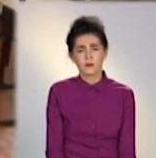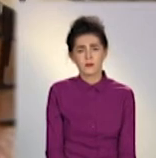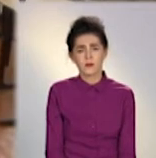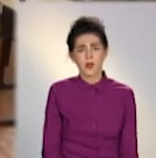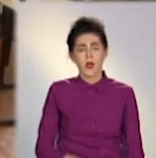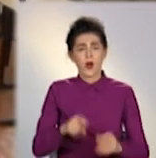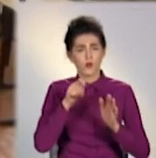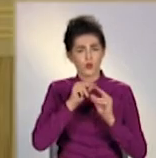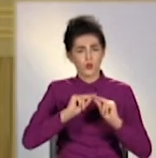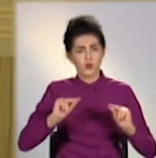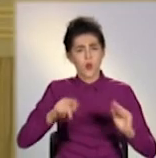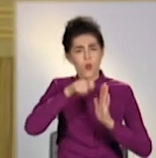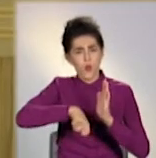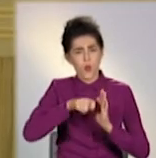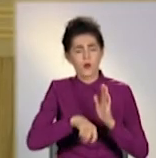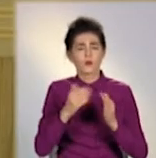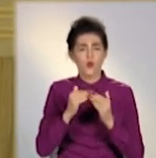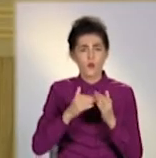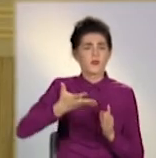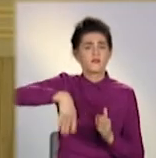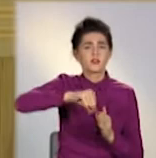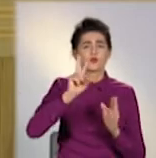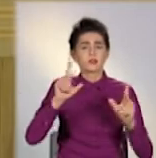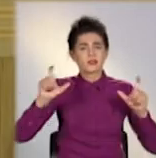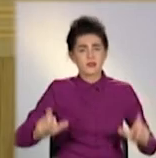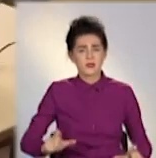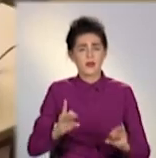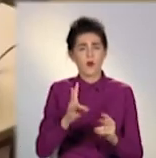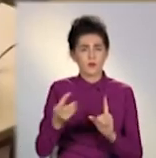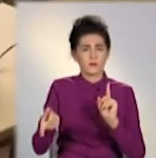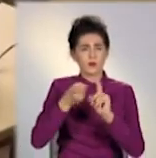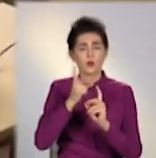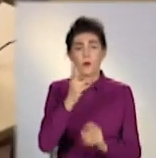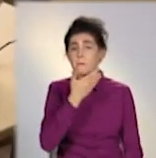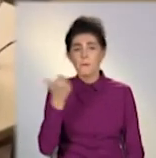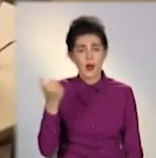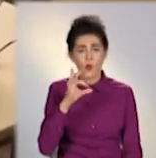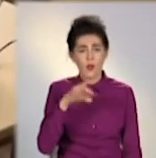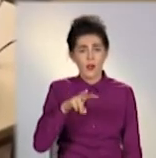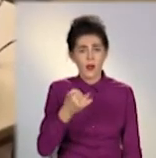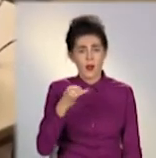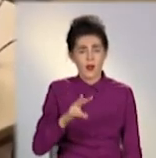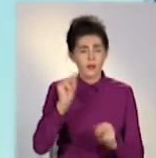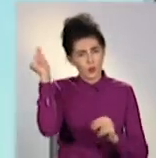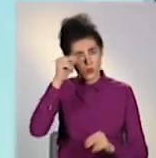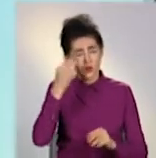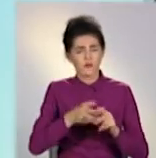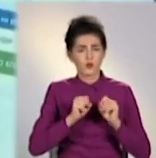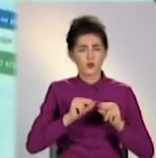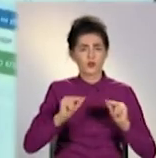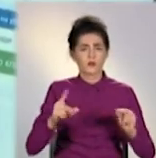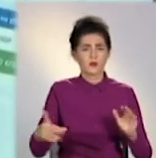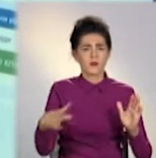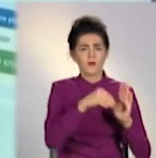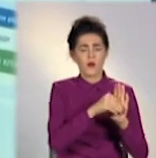контролем вчителів навіть удома. Школярів Краматорська, які не підключаються до онлайн-уроків або вчасно не складають завдань, педагоги вносять